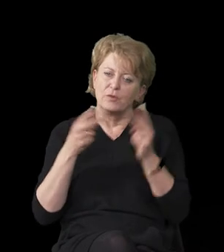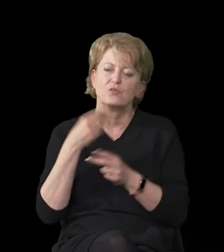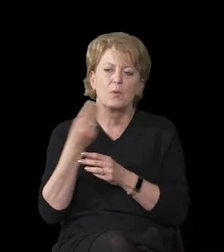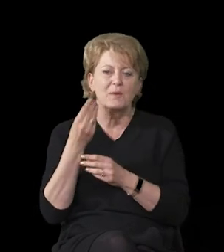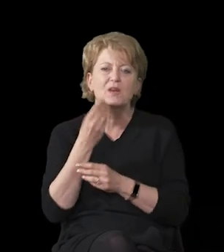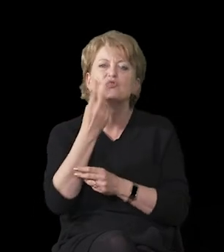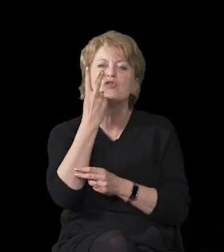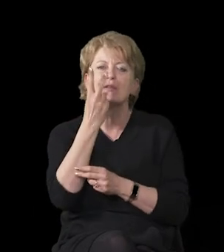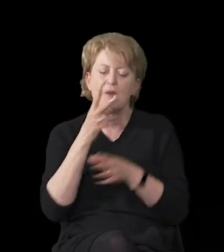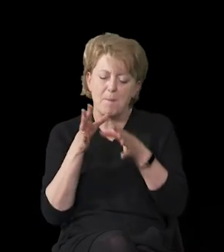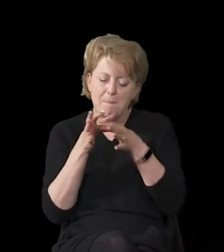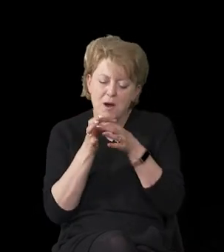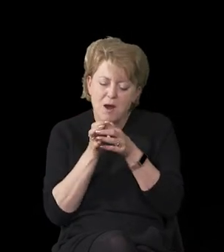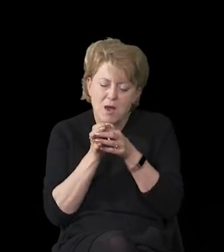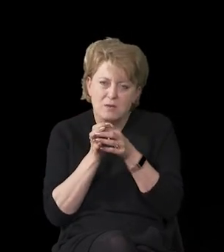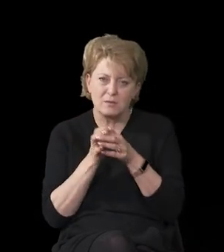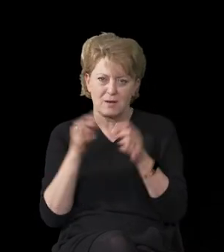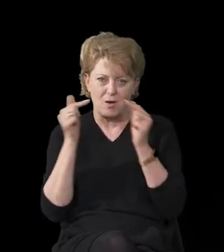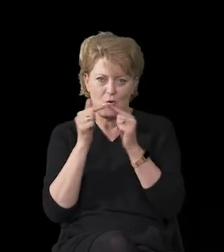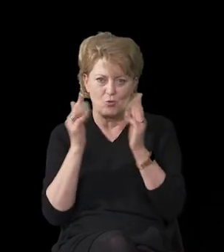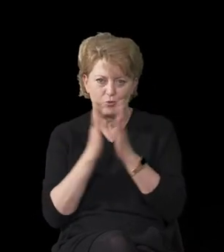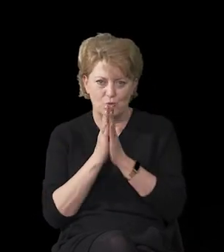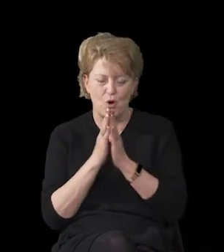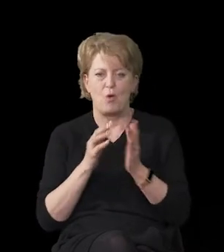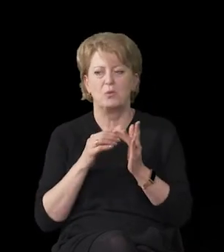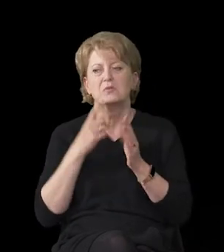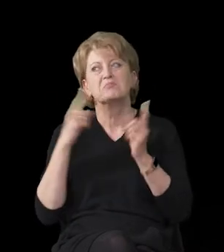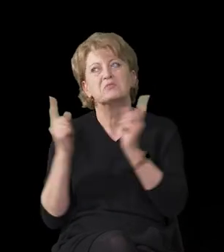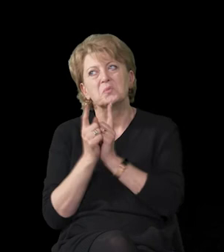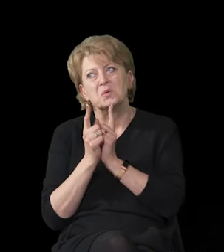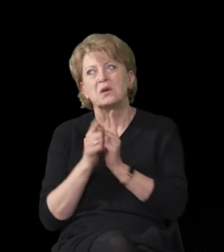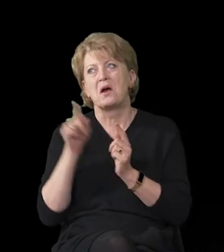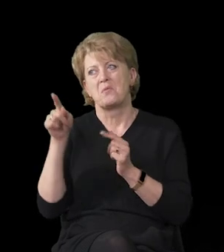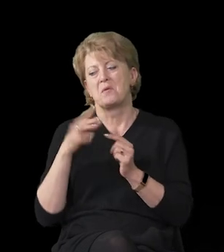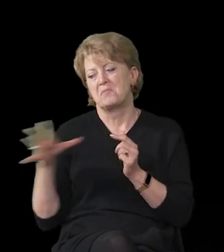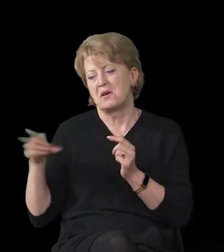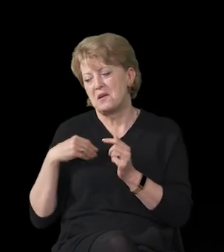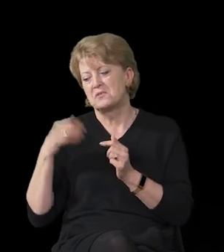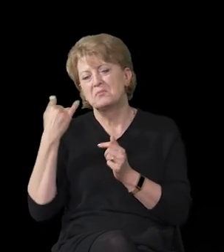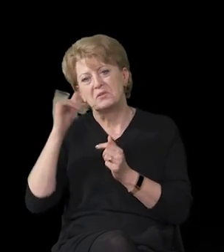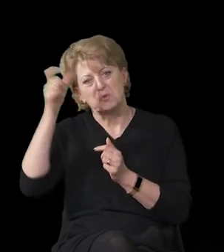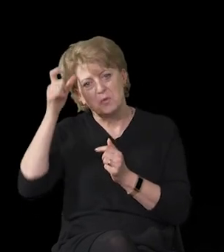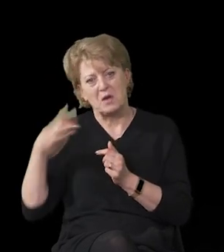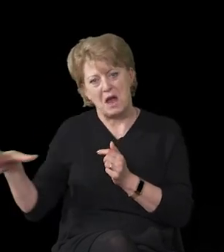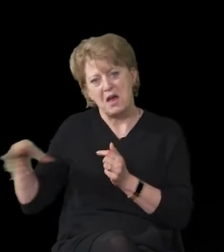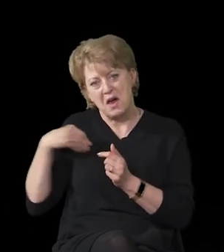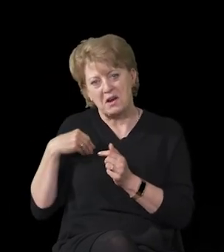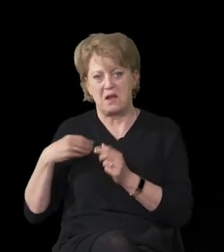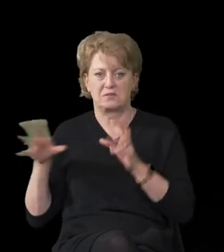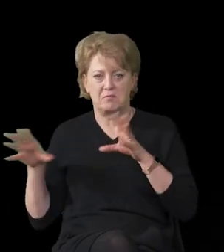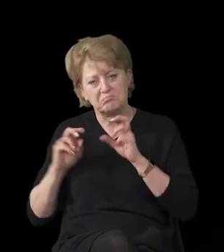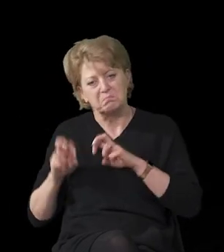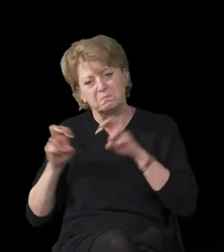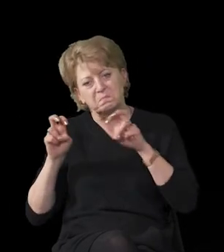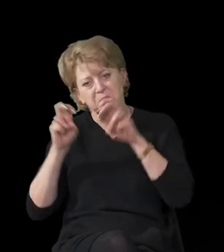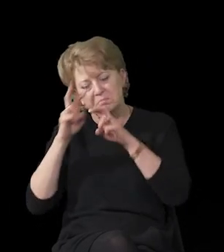Po drodze spotkałem jakiegoś miejscowego pielgrzyma, który razem ze mną się wspinał. Obserwowaliśmy wspólnie takie